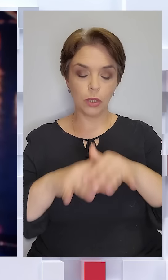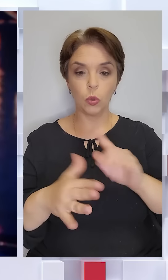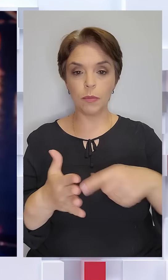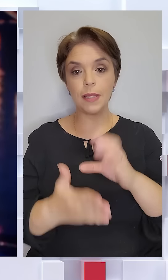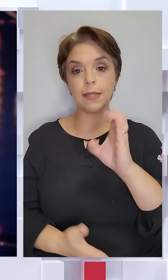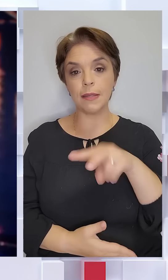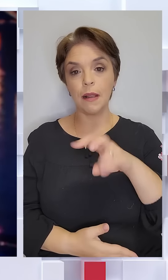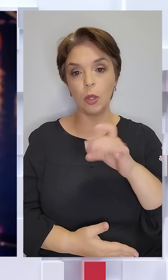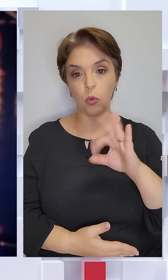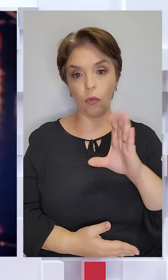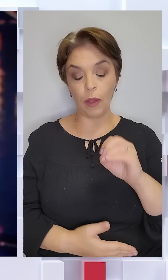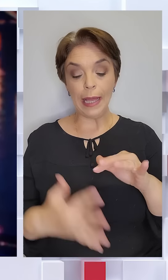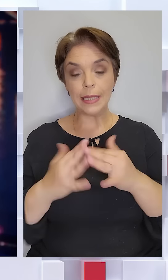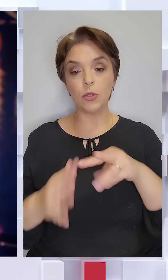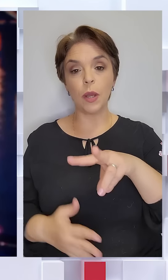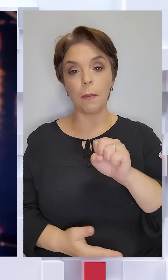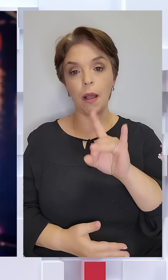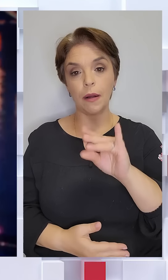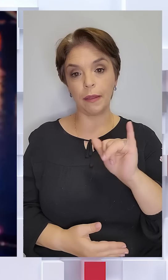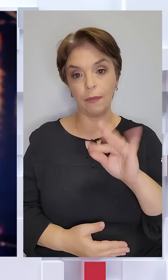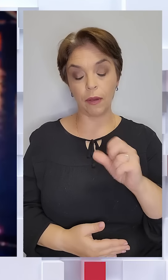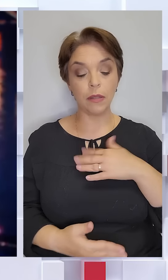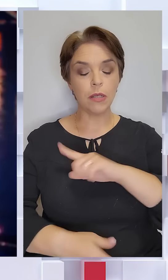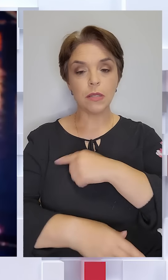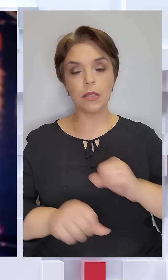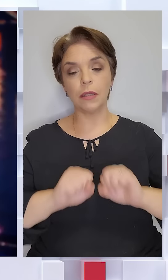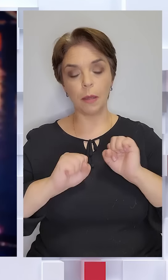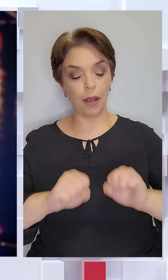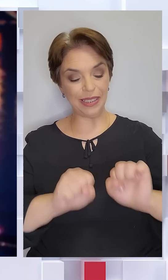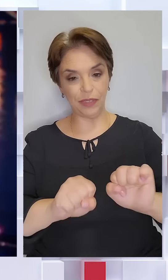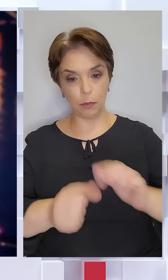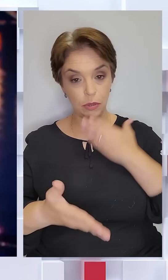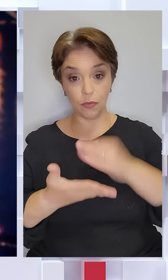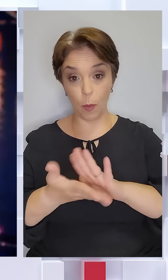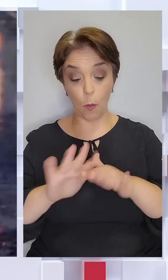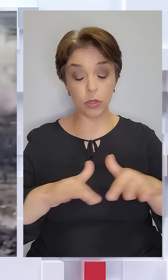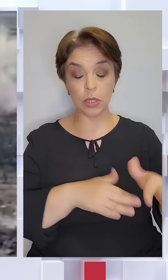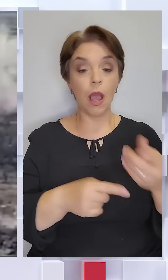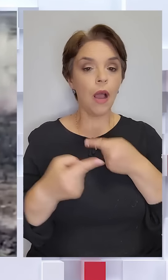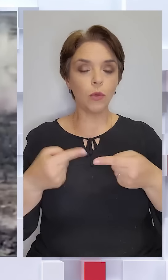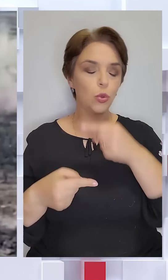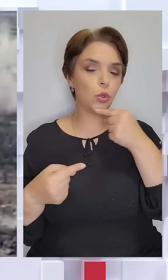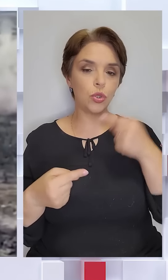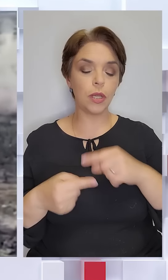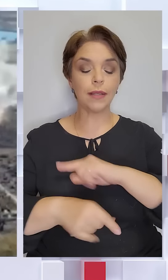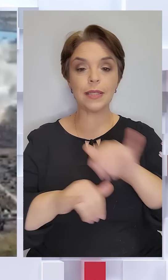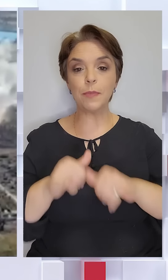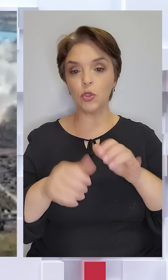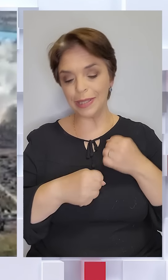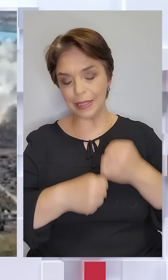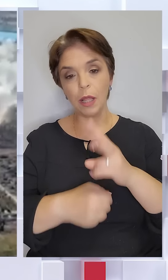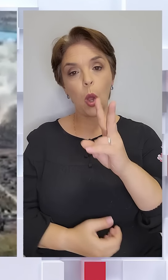місто Селидовина та селище Маринівку. Наші сили намагаються втримати позиції. Водночас росіяни збільшують натиск